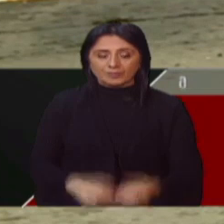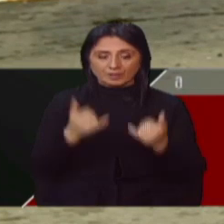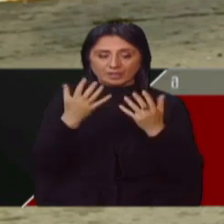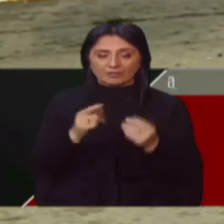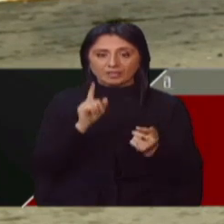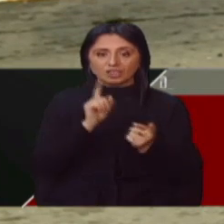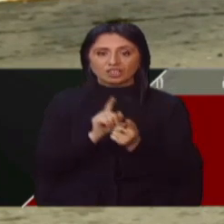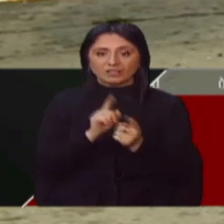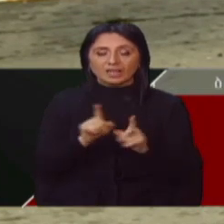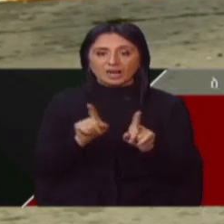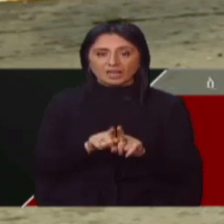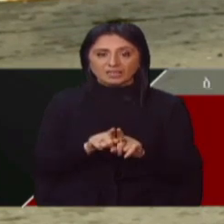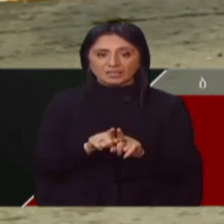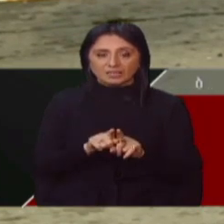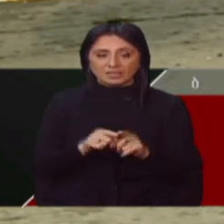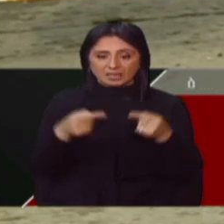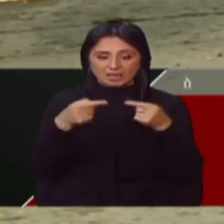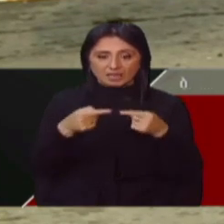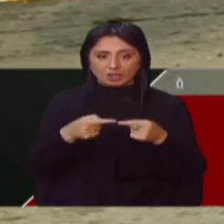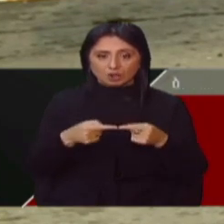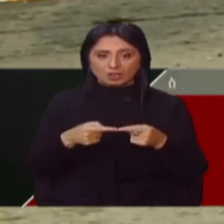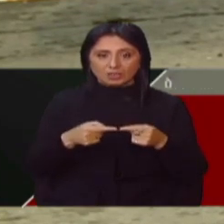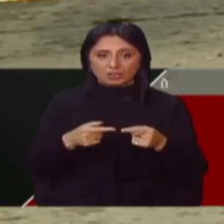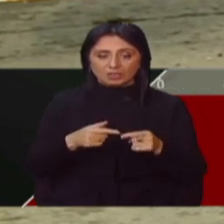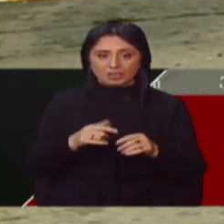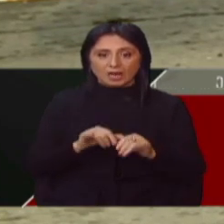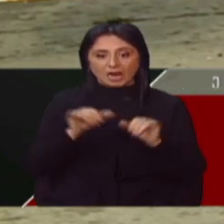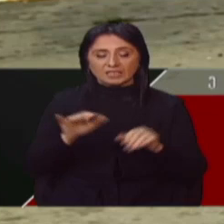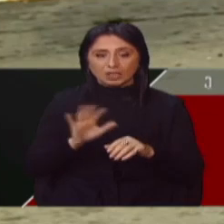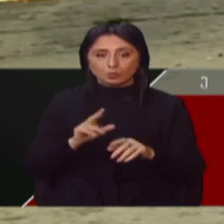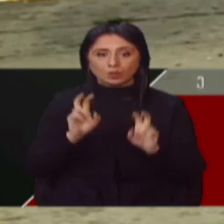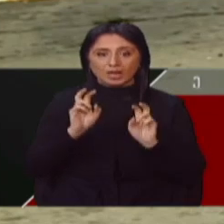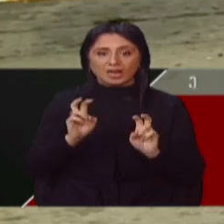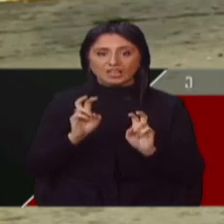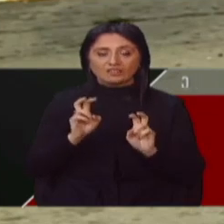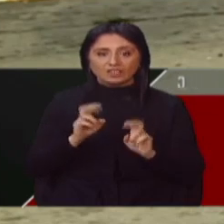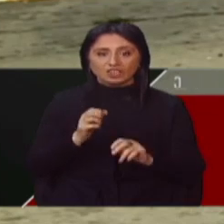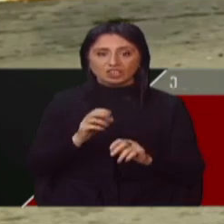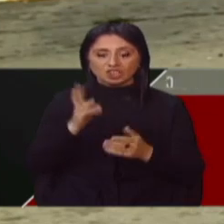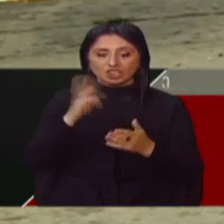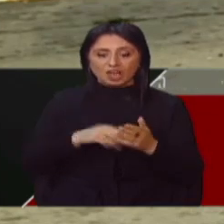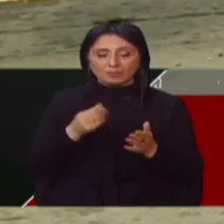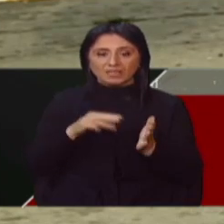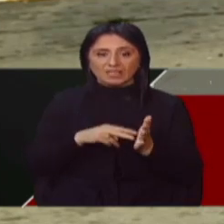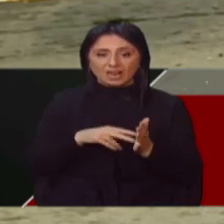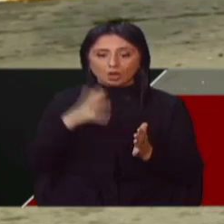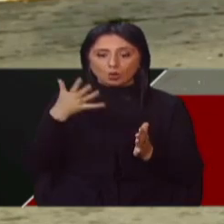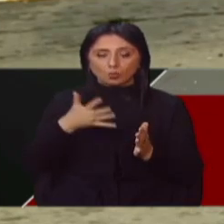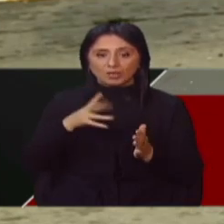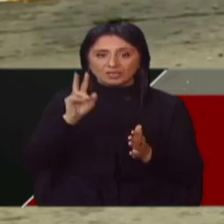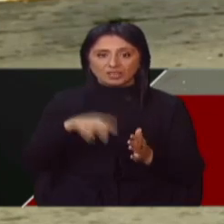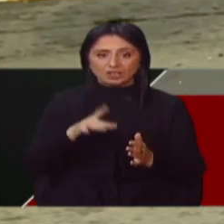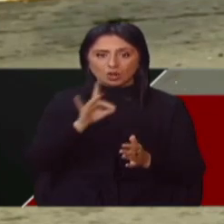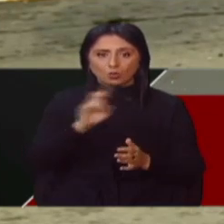Dreptul să ხვედრაზე ასევე დაზუსტება გაზიზარდა თუ არა ეგრეთ წოდებული ჯარიმის თანხა 5000